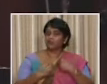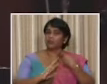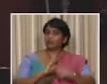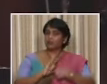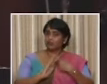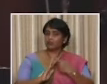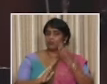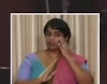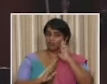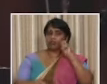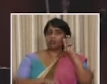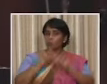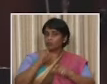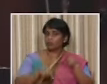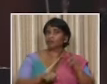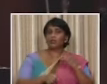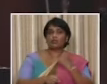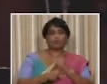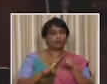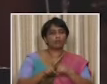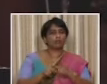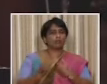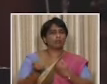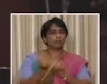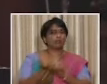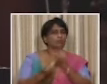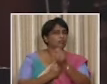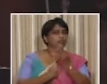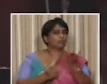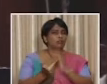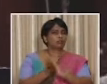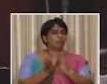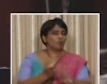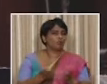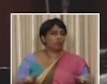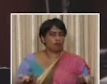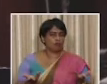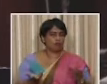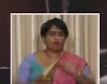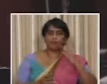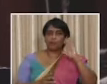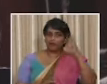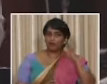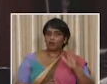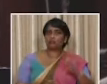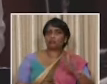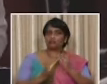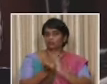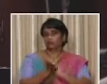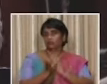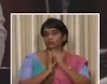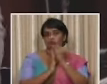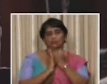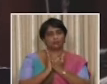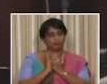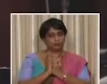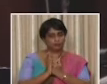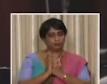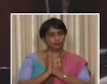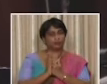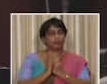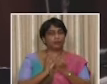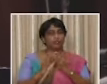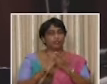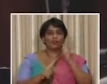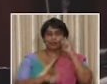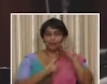ඉන්න සාමාන්‍ය ජනතාවට රජයක් විදිහට මොනවද ලබා දෙන සහනාධාර? දැන් විශේෂයෙන්ම ගත්තොත් අස්වැසුම වැඩසටහන.